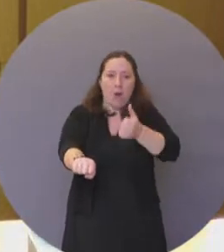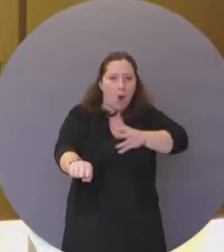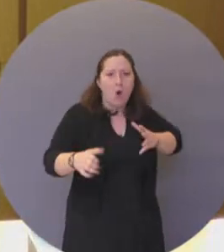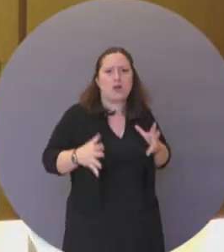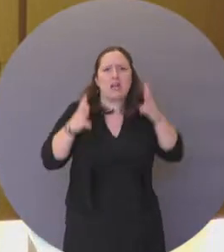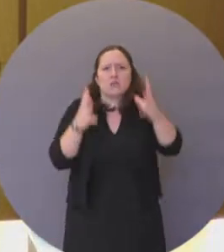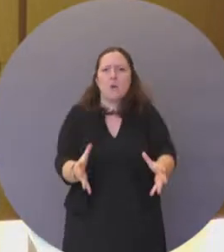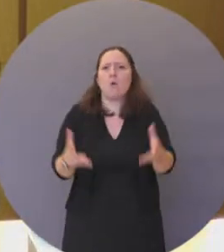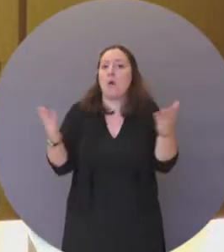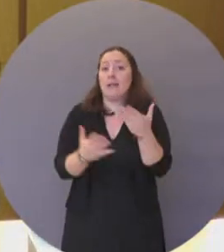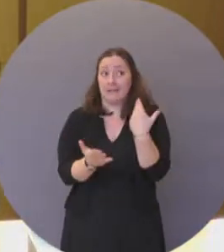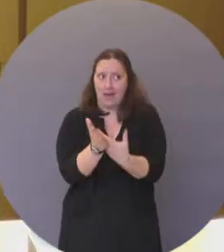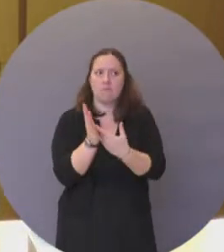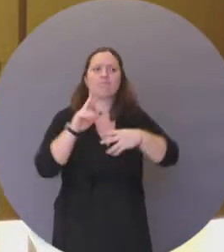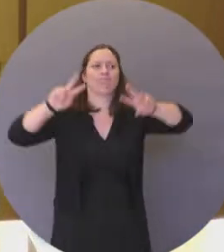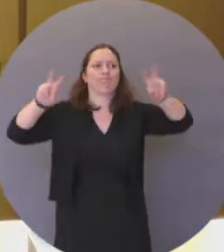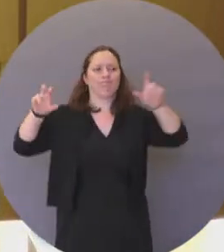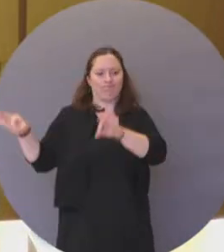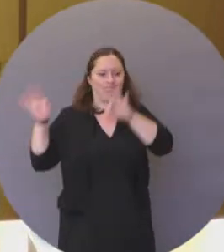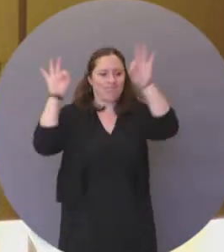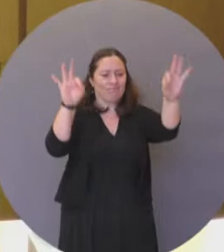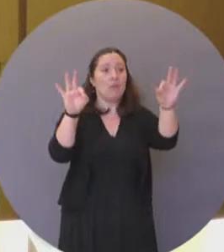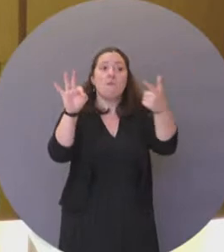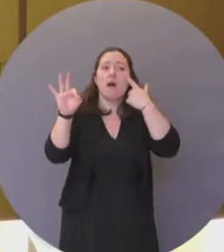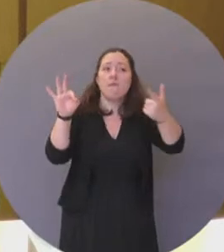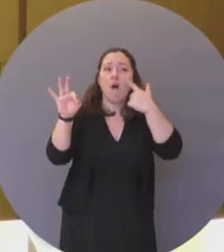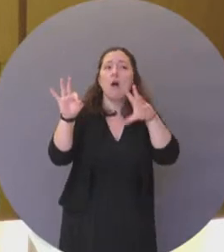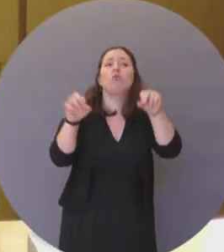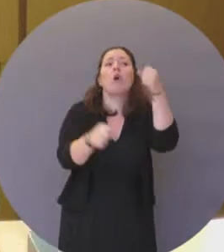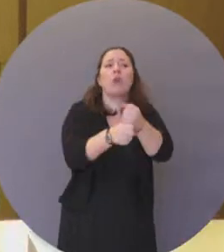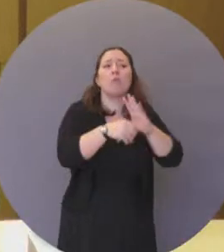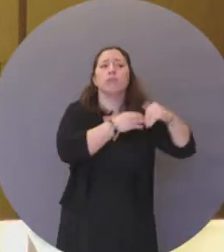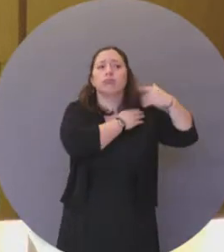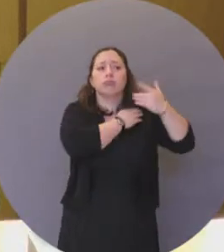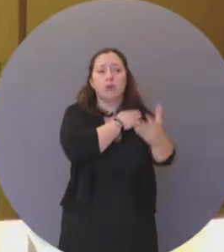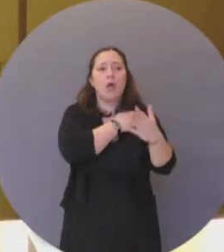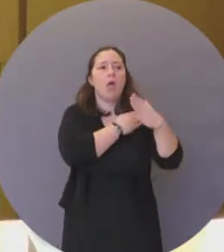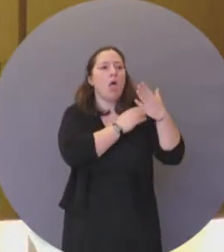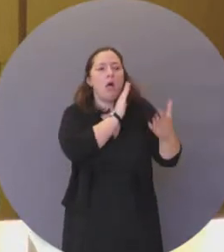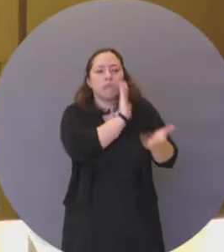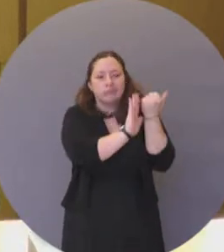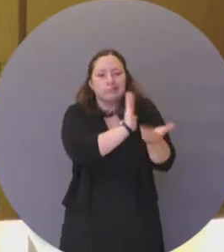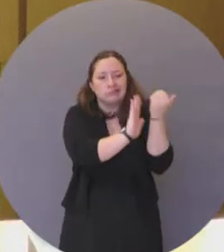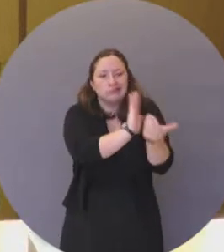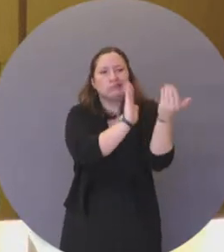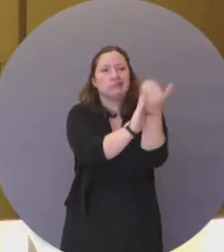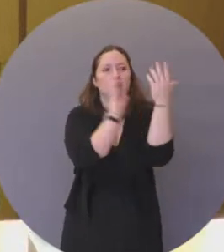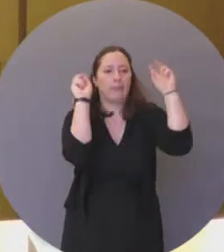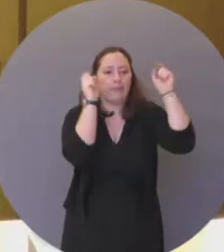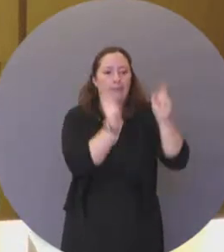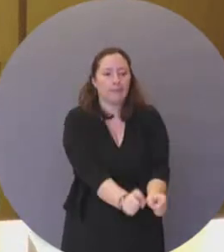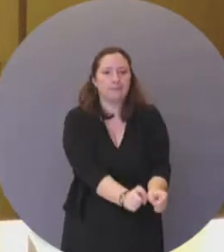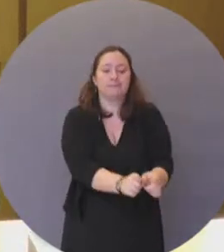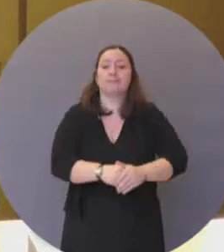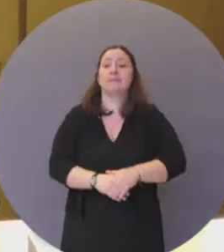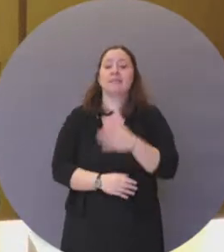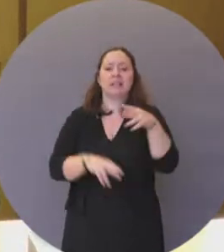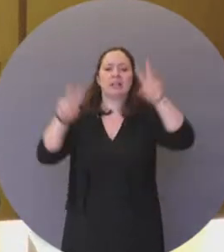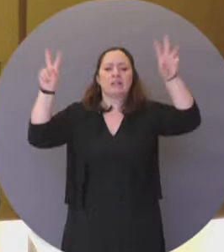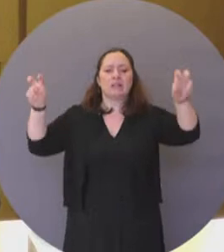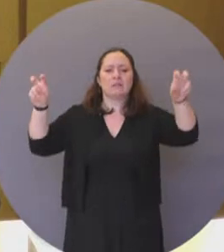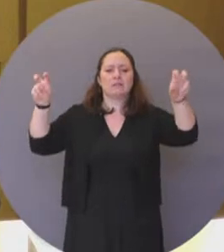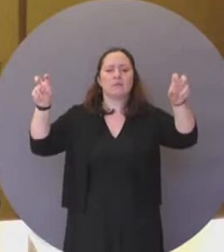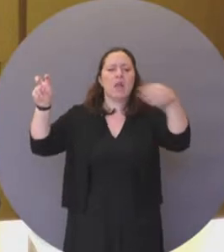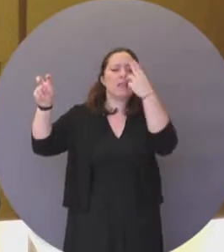important et révélateur de la régression vécue depuis que nos gouvernants non sans sont écartés retour à la nation